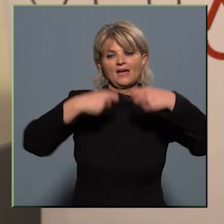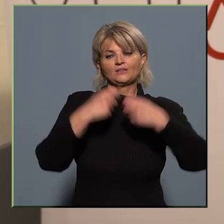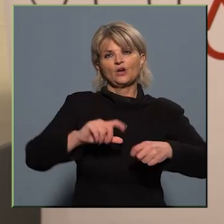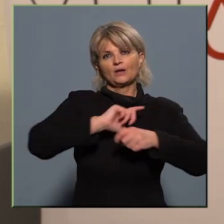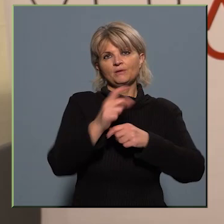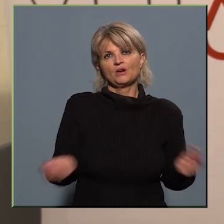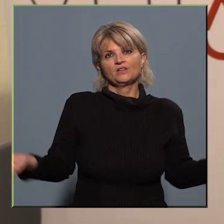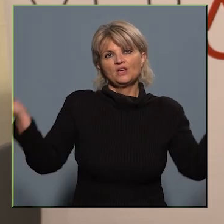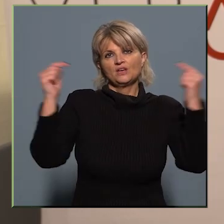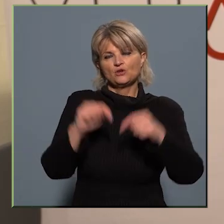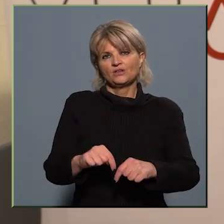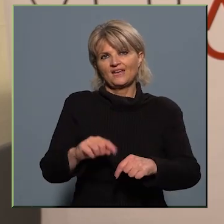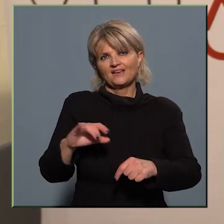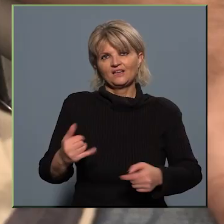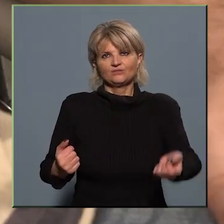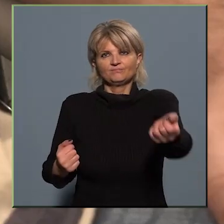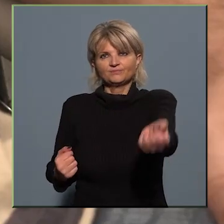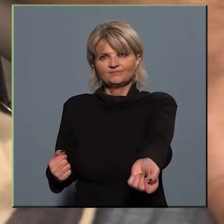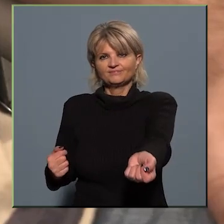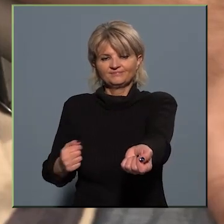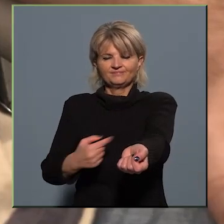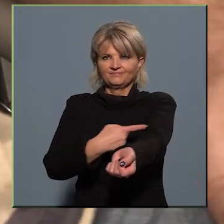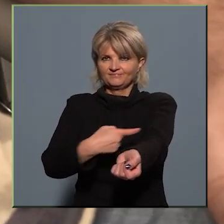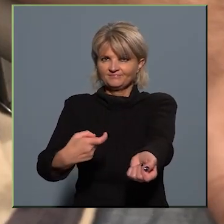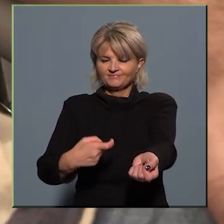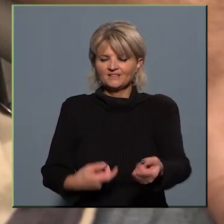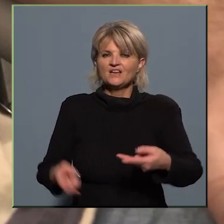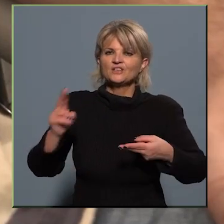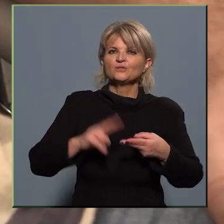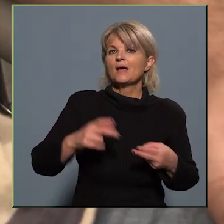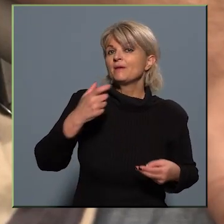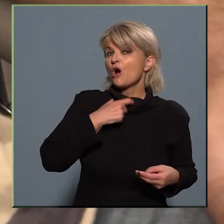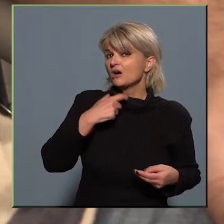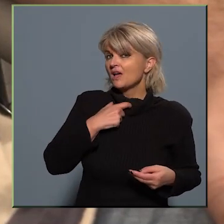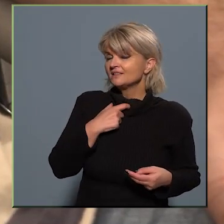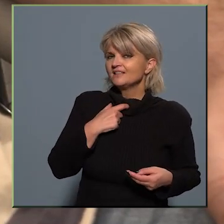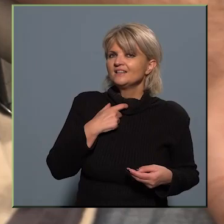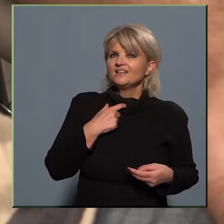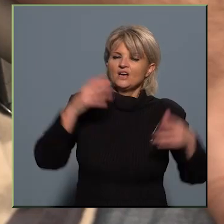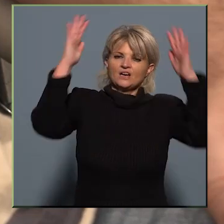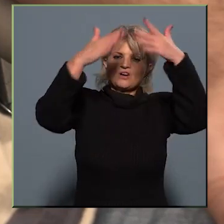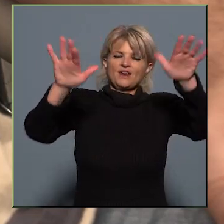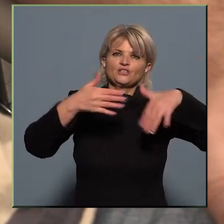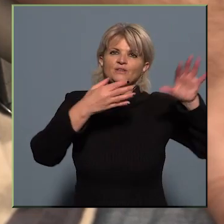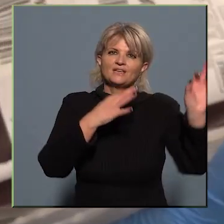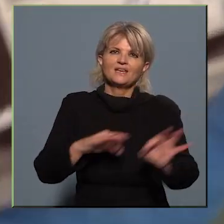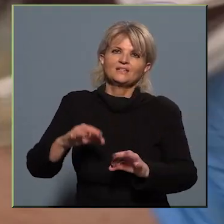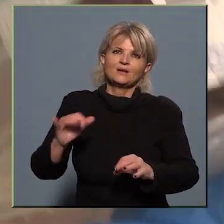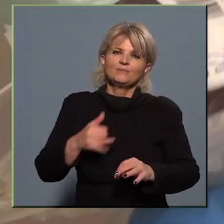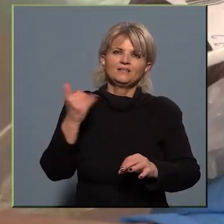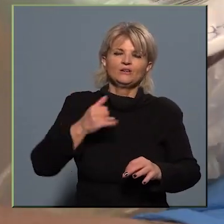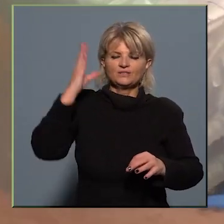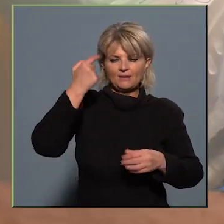és tartják a karjukat. Bár az ünnepi hangulat és a meghitt karácsonyi készülődés mindig elindít az emberekben